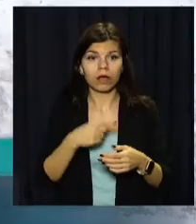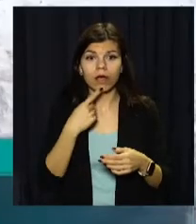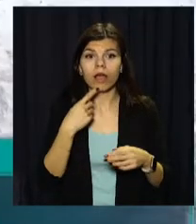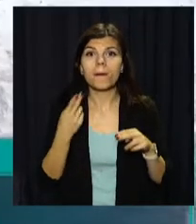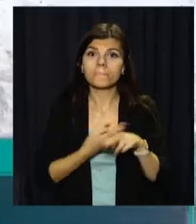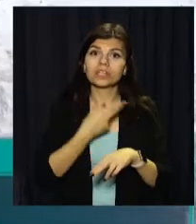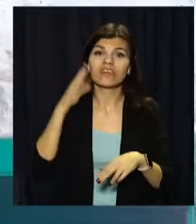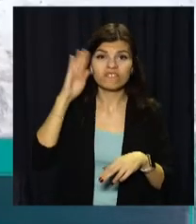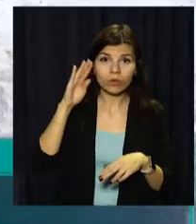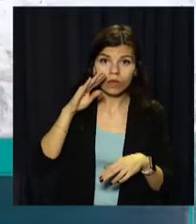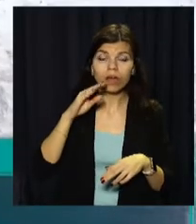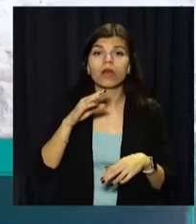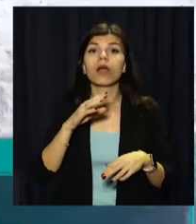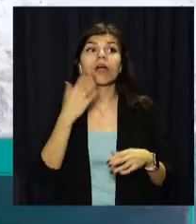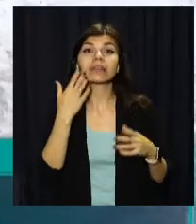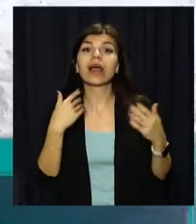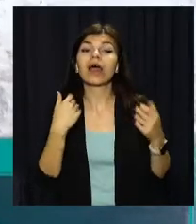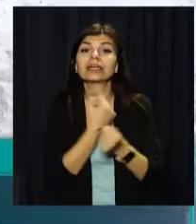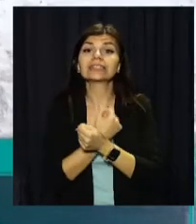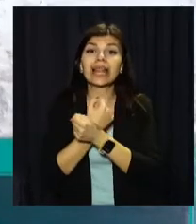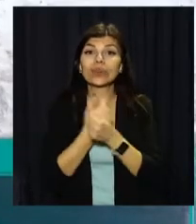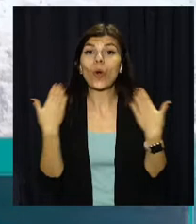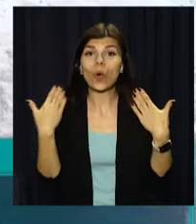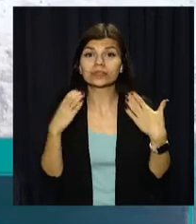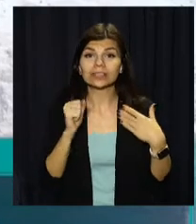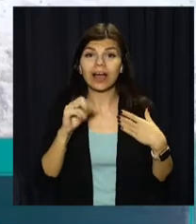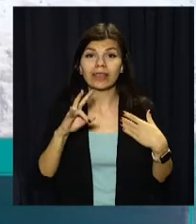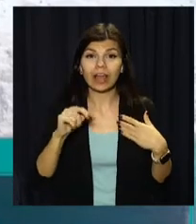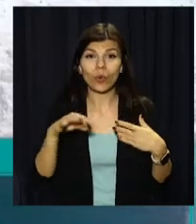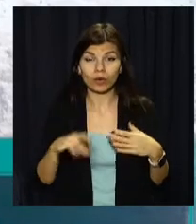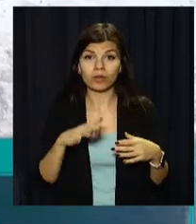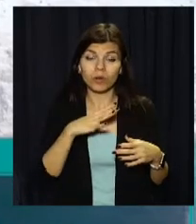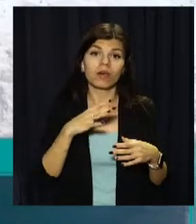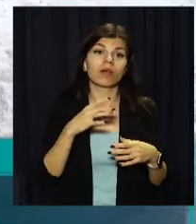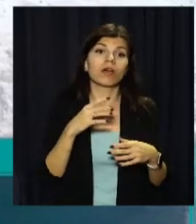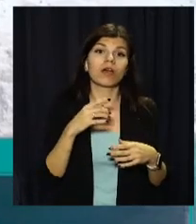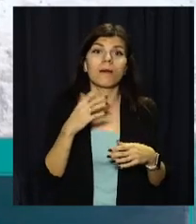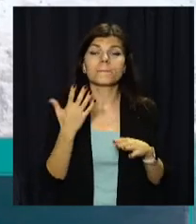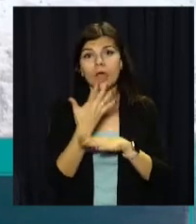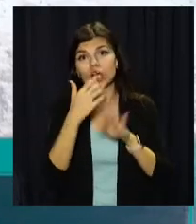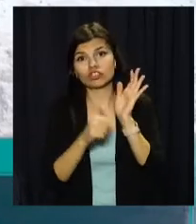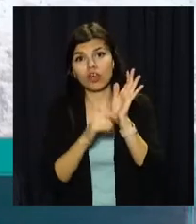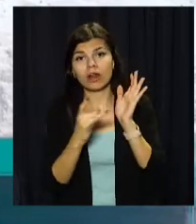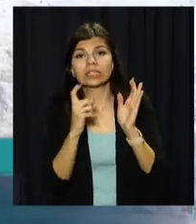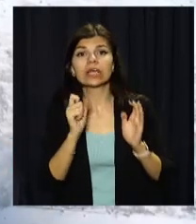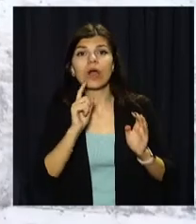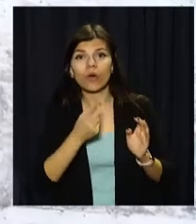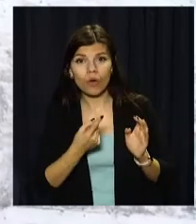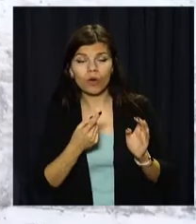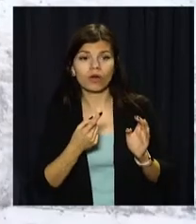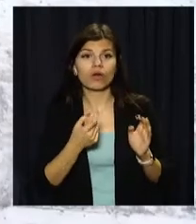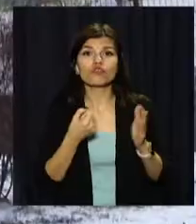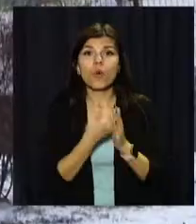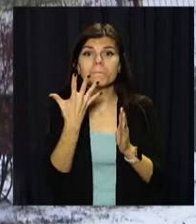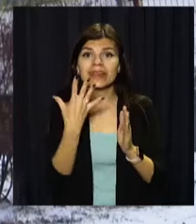сидели с момента отключения санатория? Естественно, да. То есть раз 5-6 раз за год. Це до 5 днів не